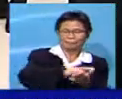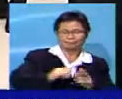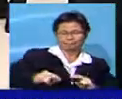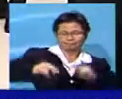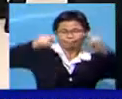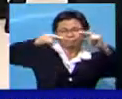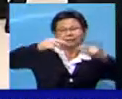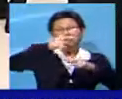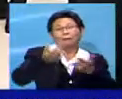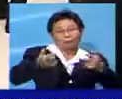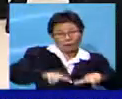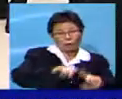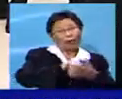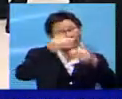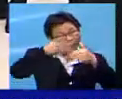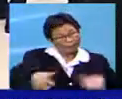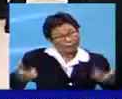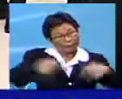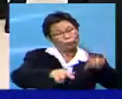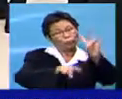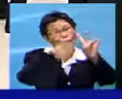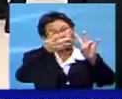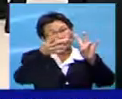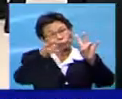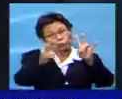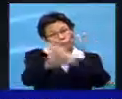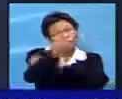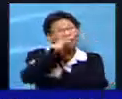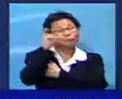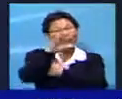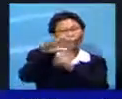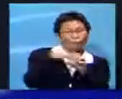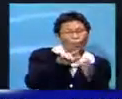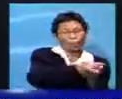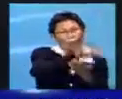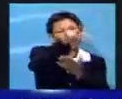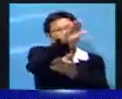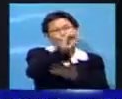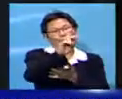dipertingkatkan. Susulan insiden pada 7.13 pagi semalam yang membabitkan pesawat